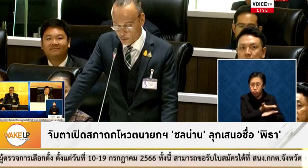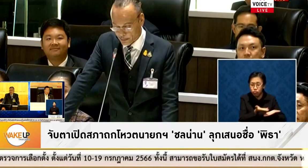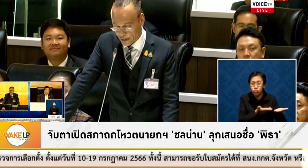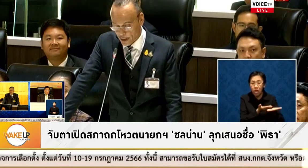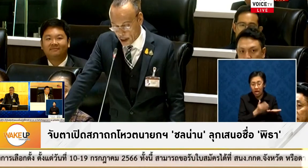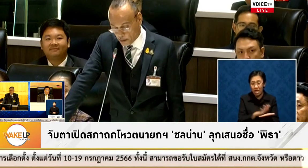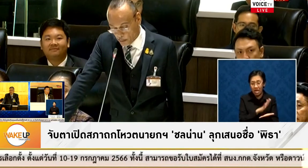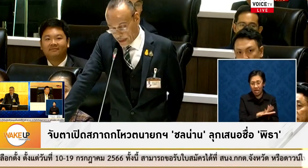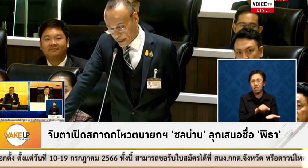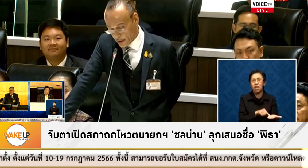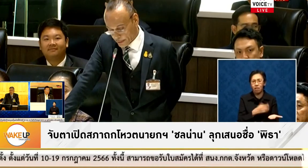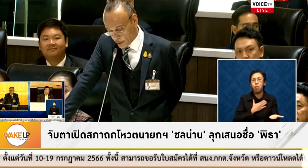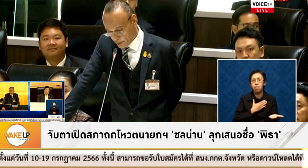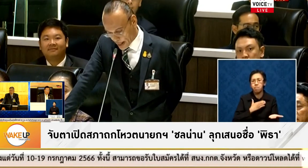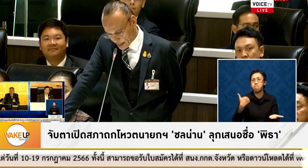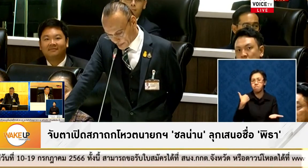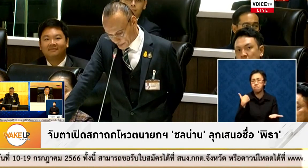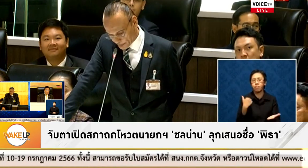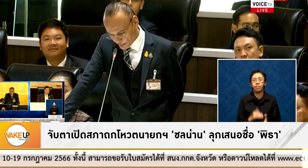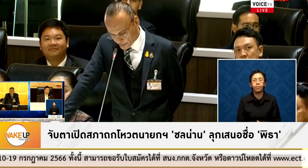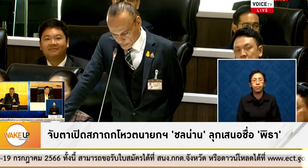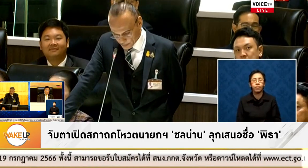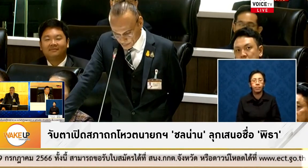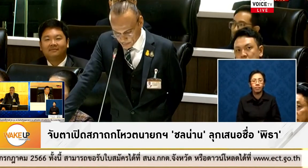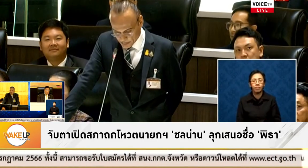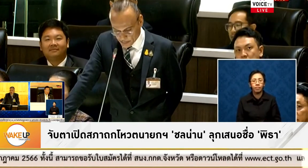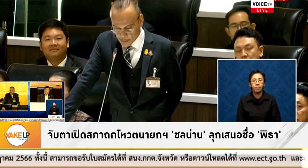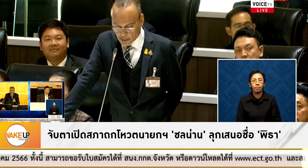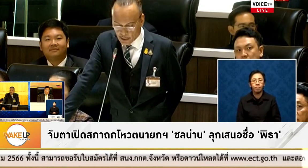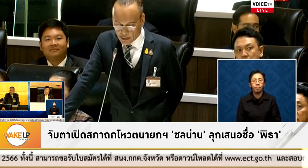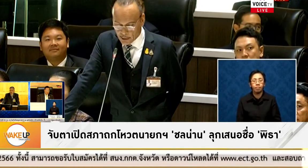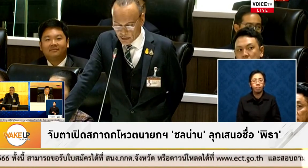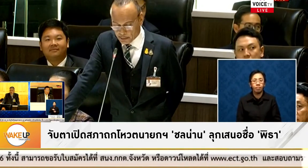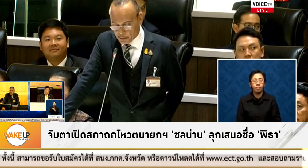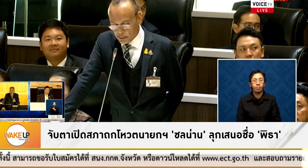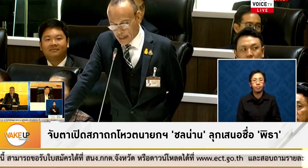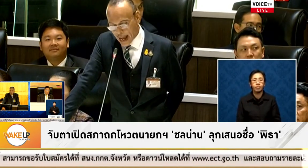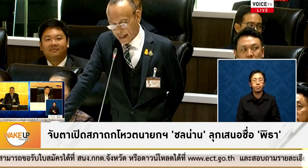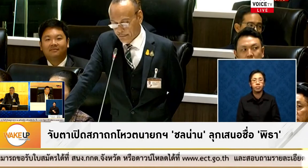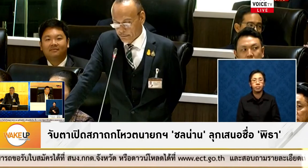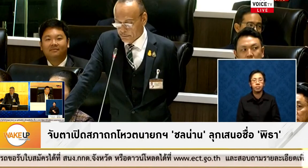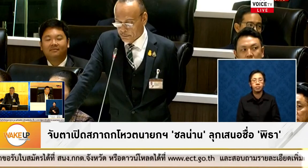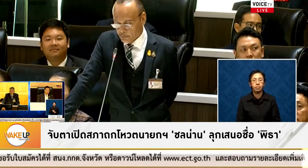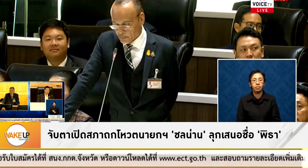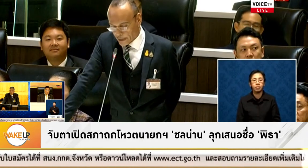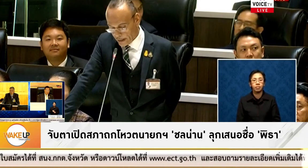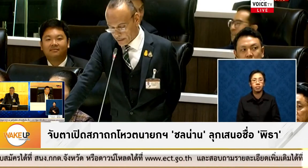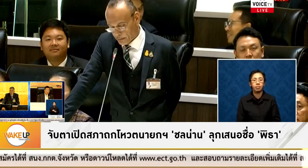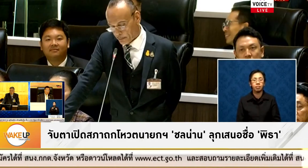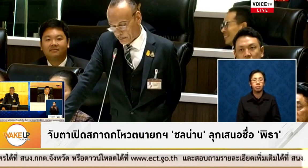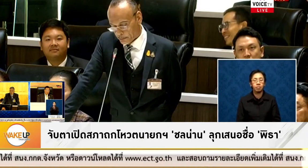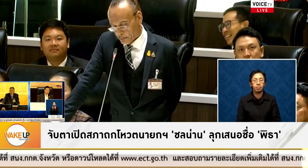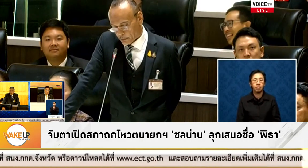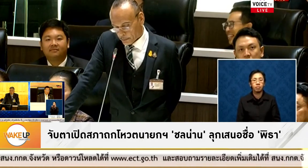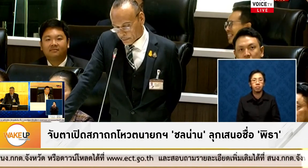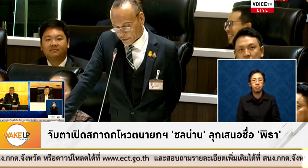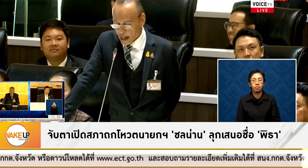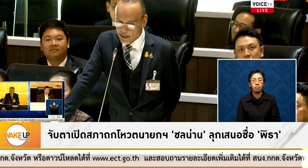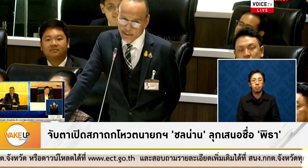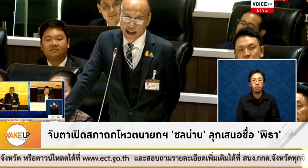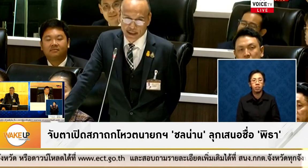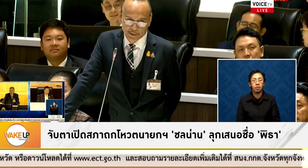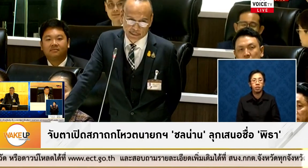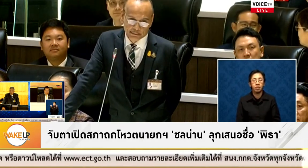ยแกขายความเป็นนักเลงไงแล้วแกก็โชว์เรื่องนั้นมาโดยลืมไปว่าคำพูดแกเนี่ยมันไม่รับผิดชอบมัน